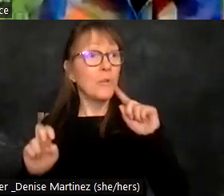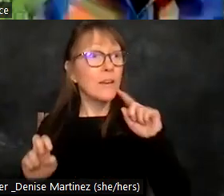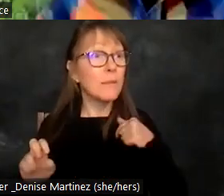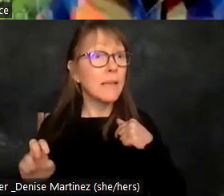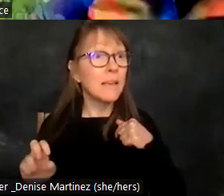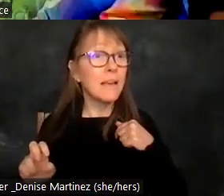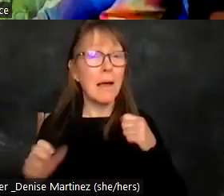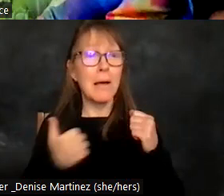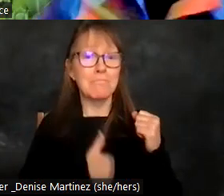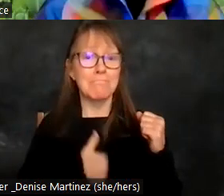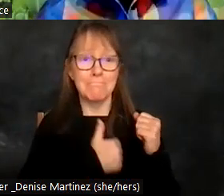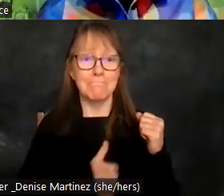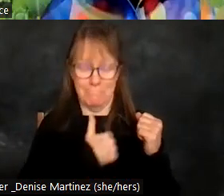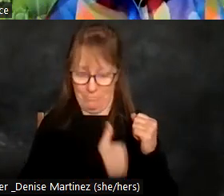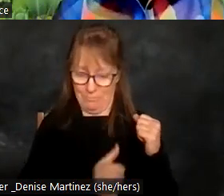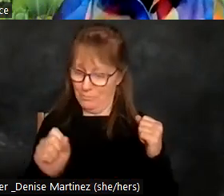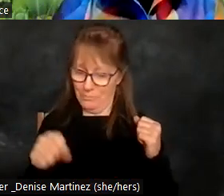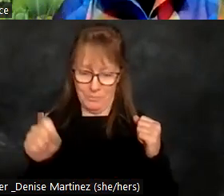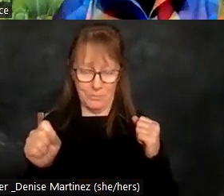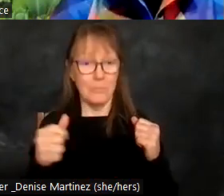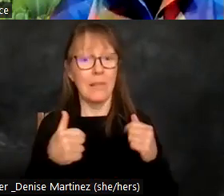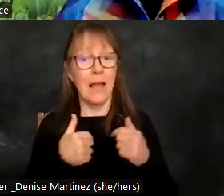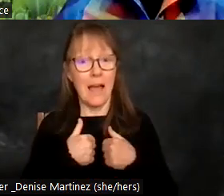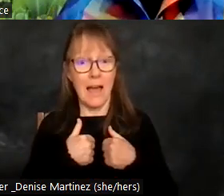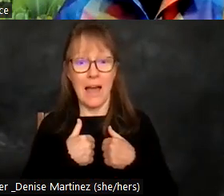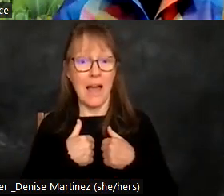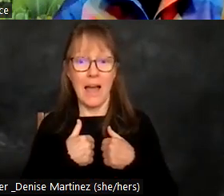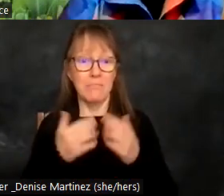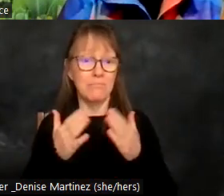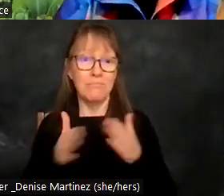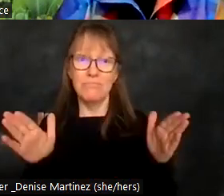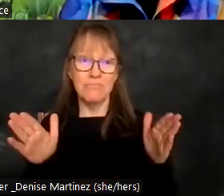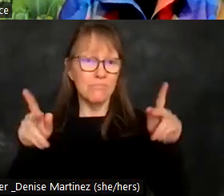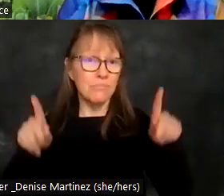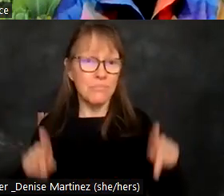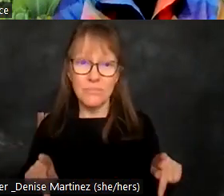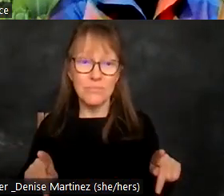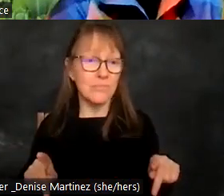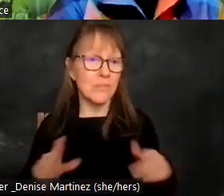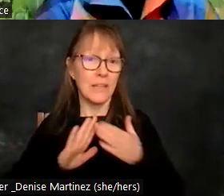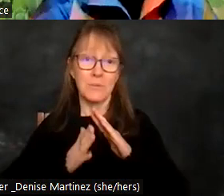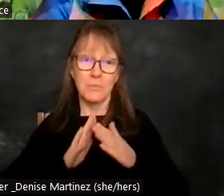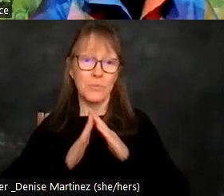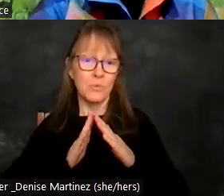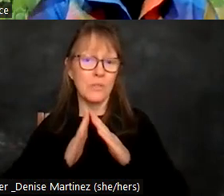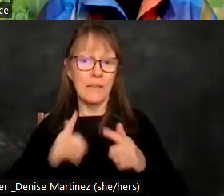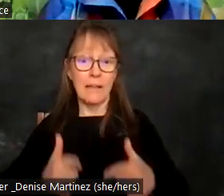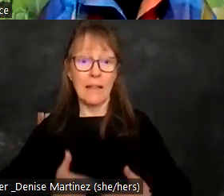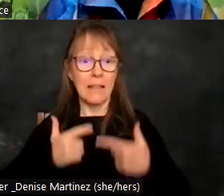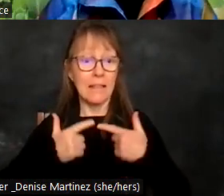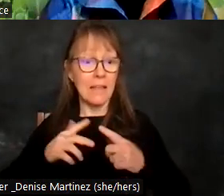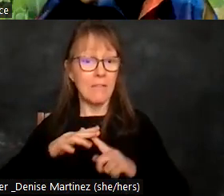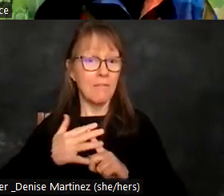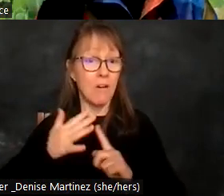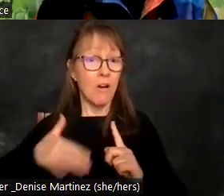attendons. No worries. Désolé. Hi, I'm just an ordinary citizen. I live in an environmental justice zone. Moi, à vivre